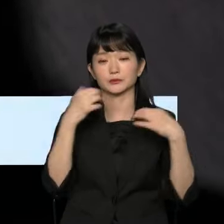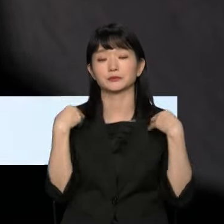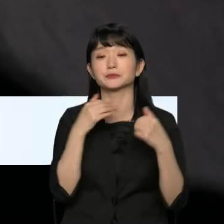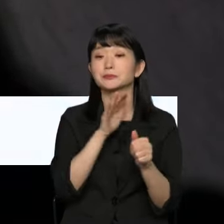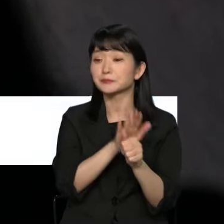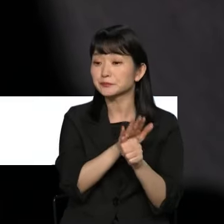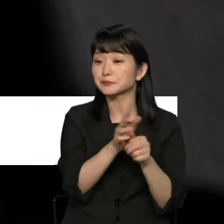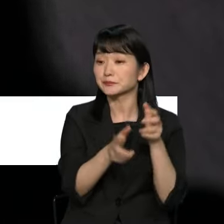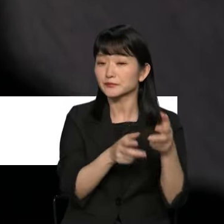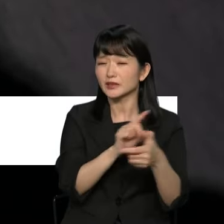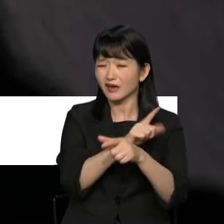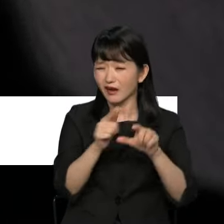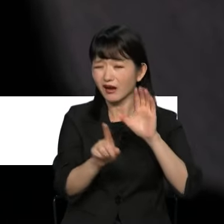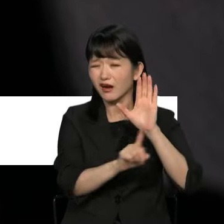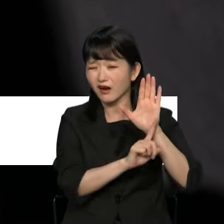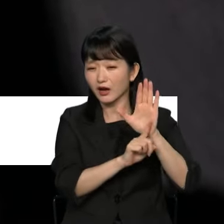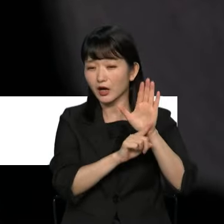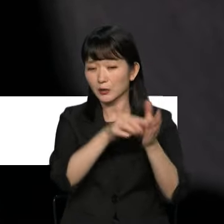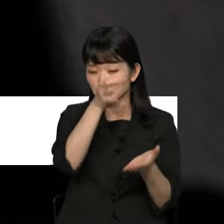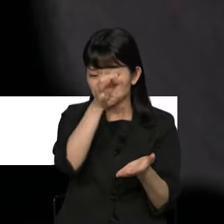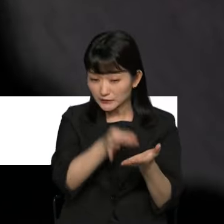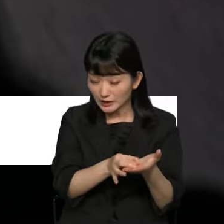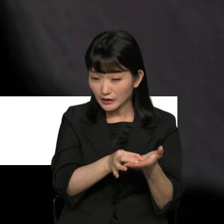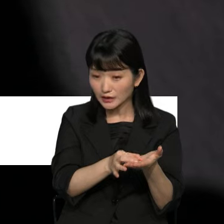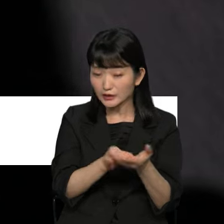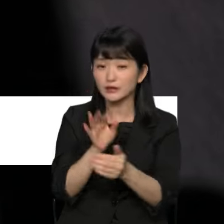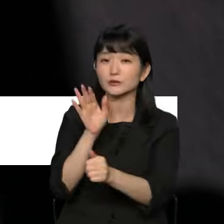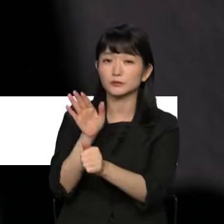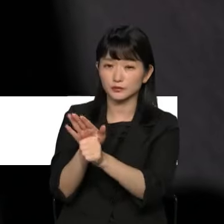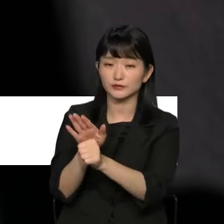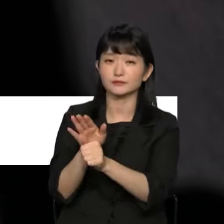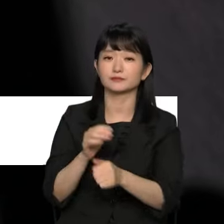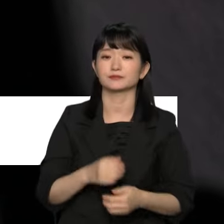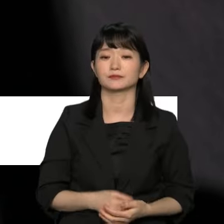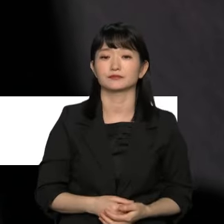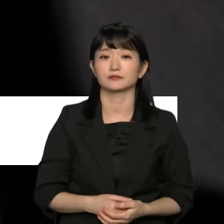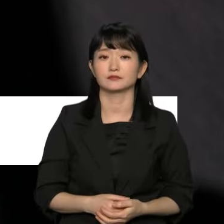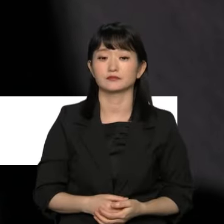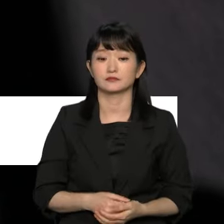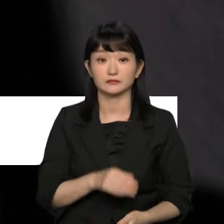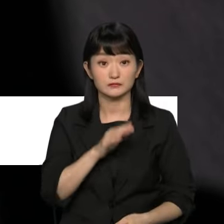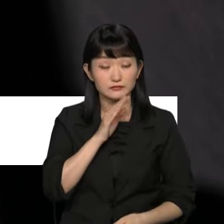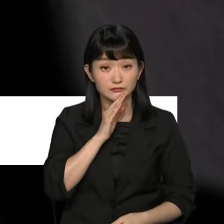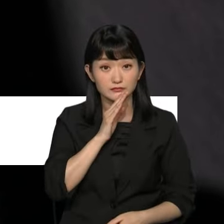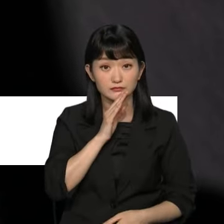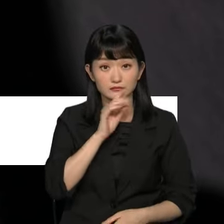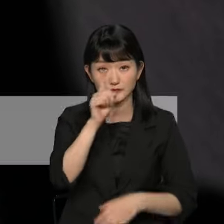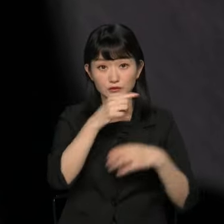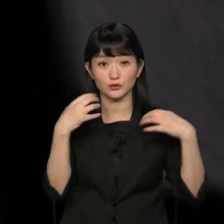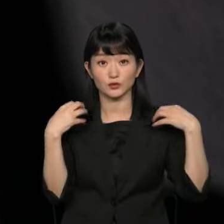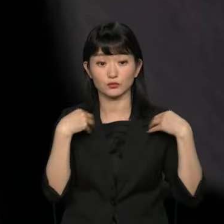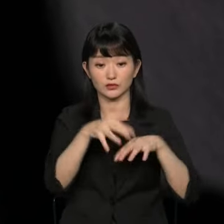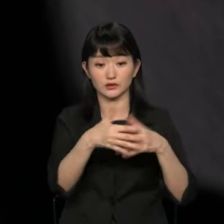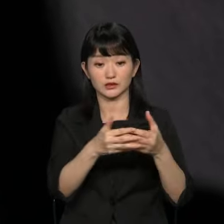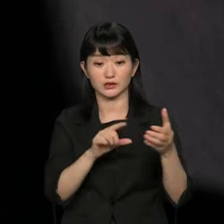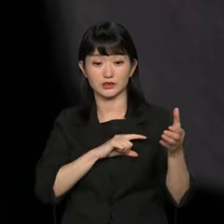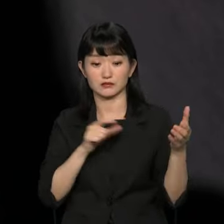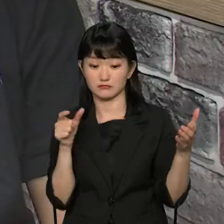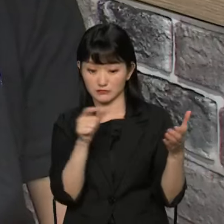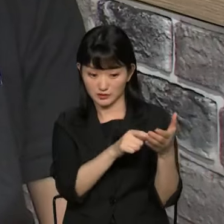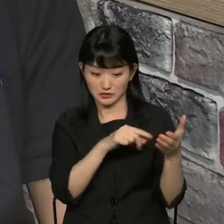사업이라며 각종 광고를 저렴하게 대행해주겠다고 합니다. 실제 정부 기관 이름이 적힌 명함도